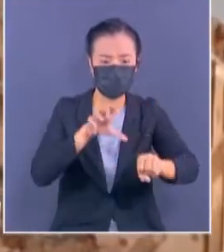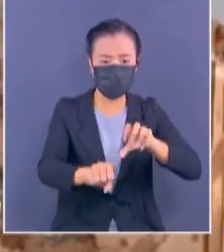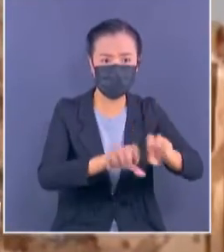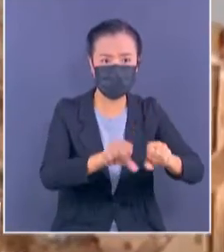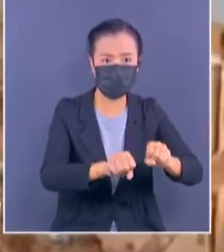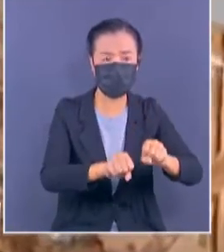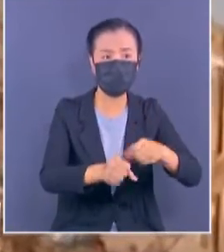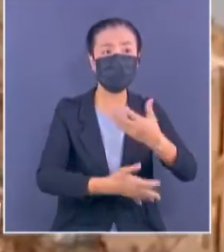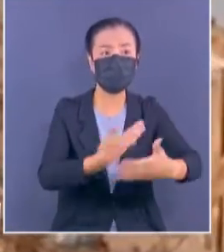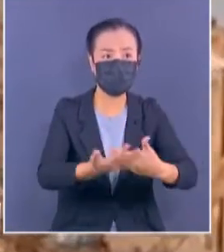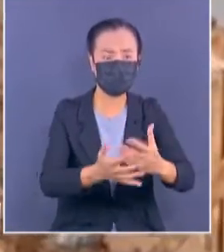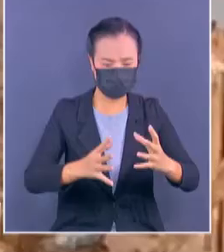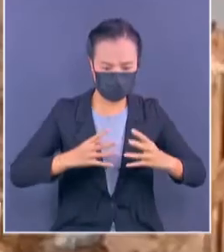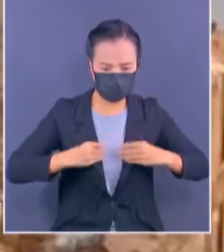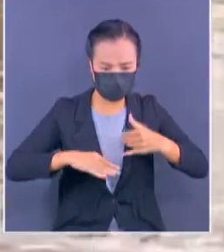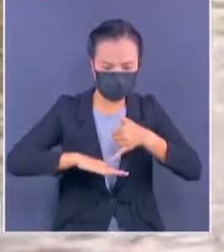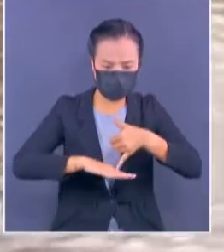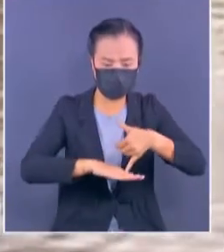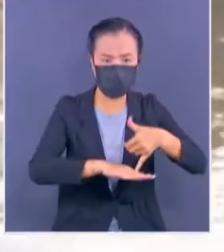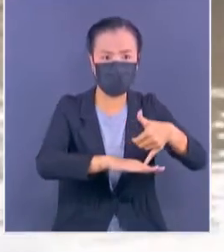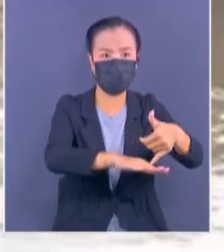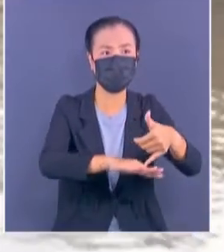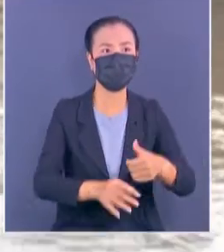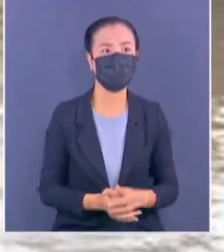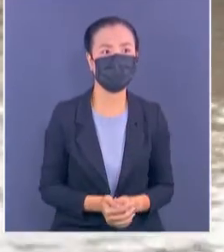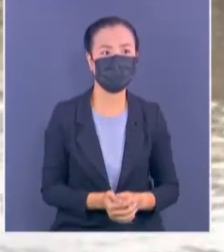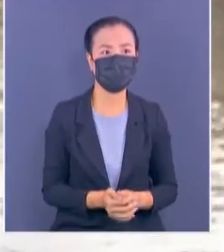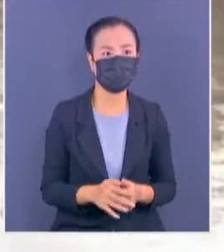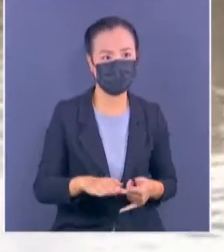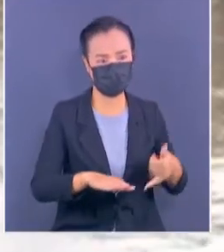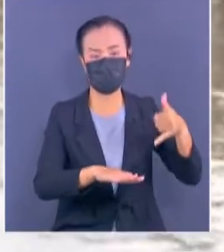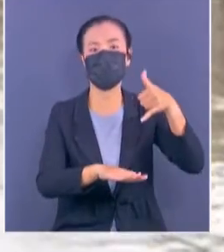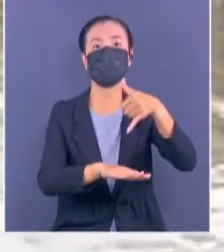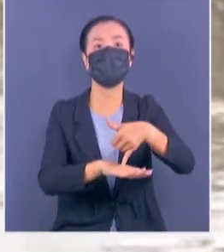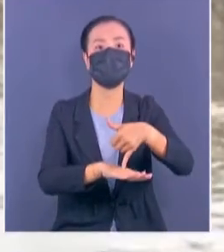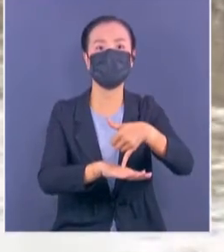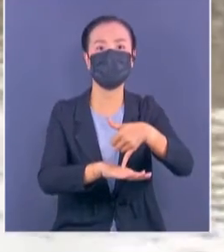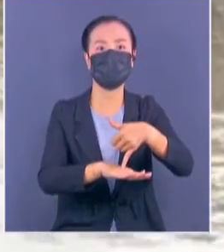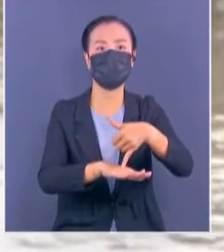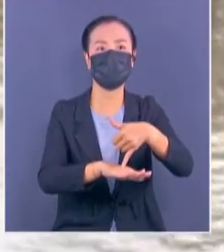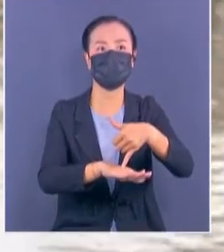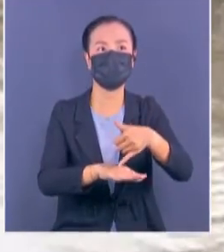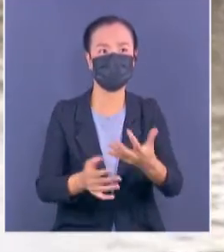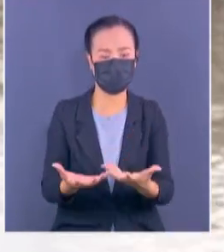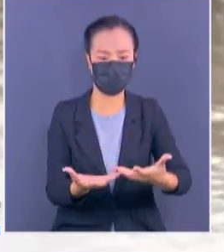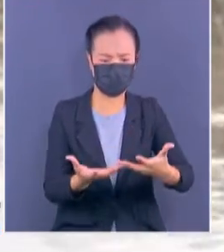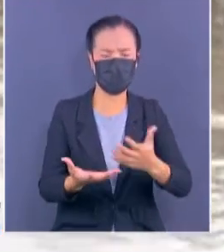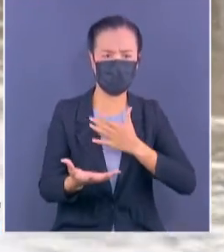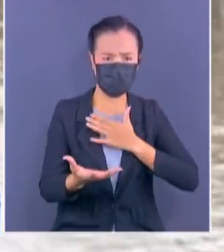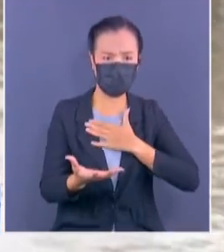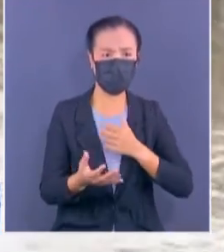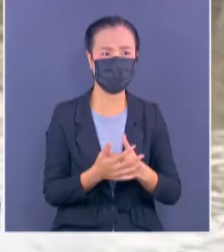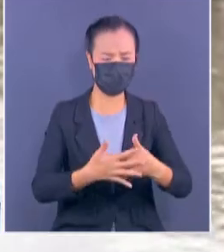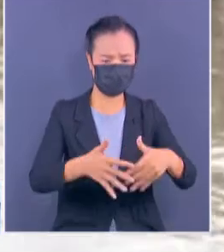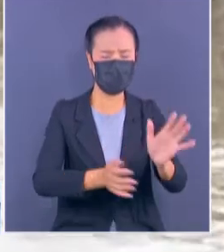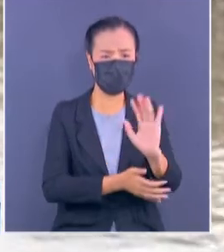ไม่ได้ยอมไปกับแพเลยค่ะ ครับ ผมก็ต้องกระโดดใส่แพแล้วเพราะว่าแพเราเนาะจะปล่อย